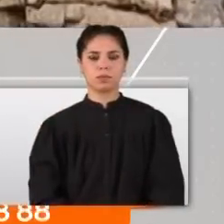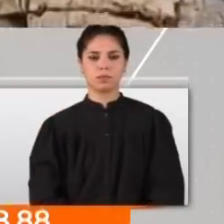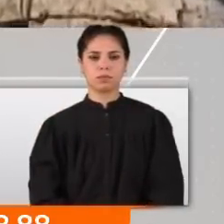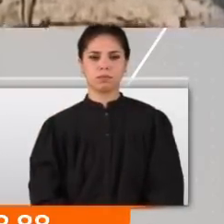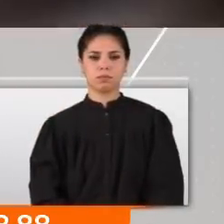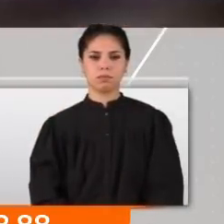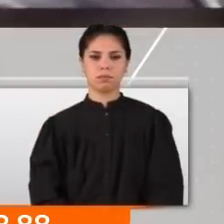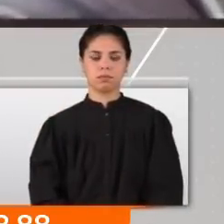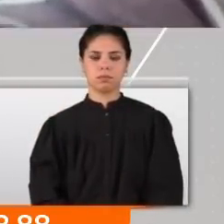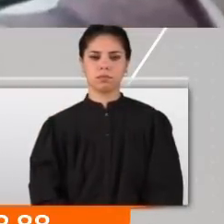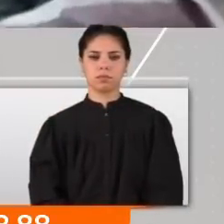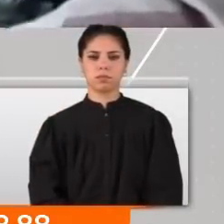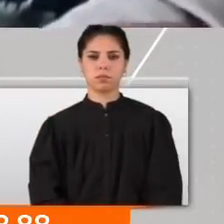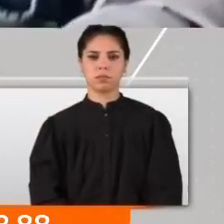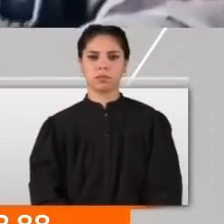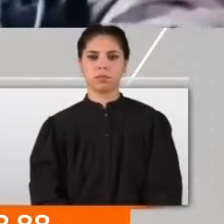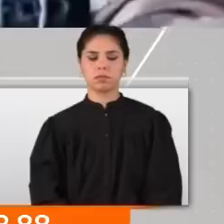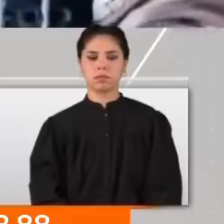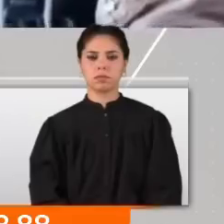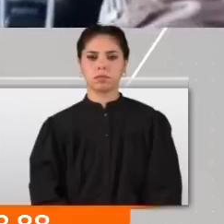cesareti, adamlığı,